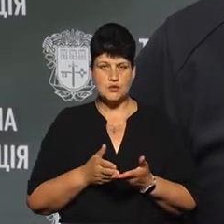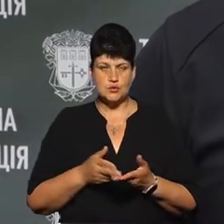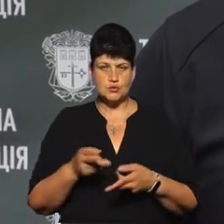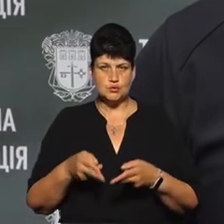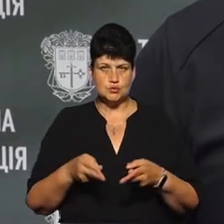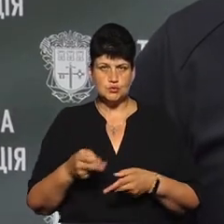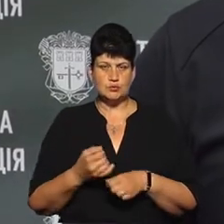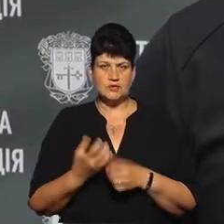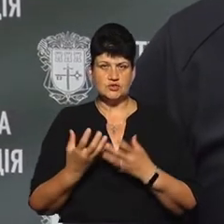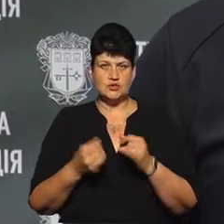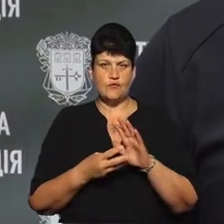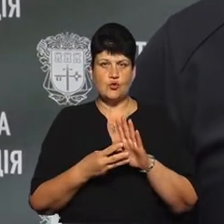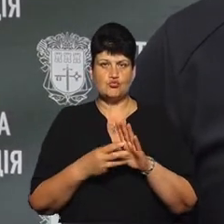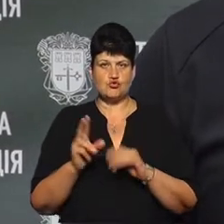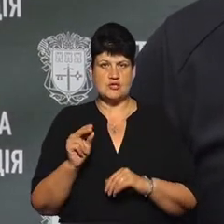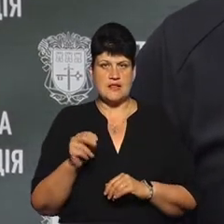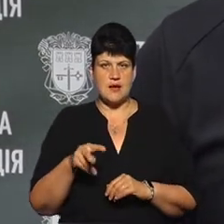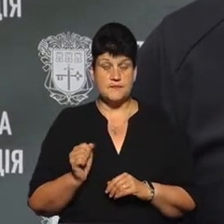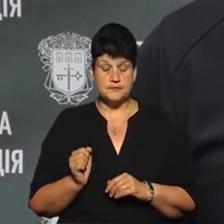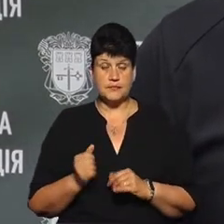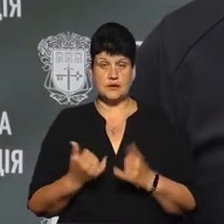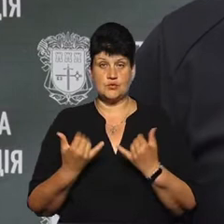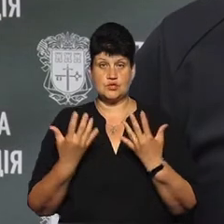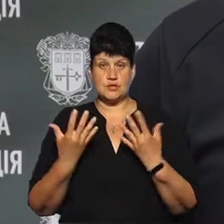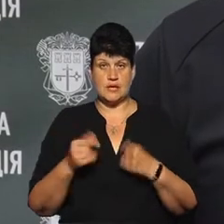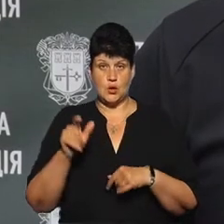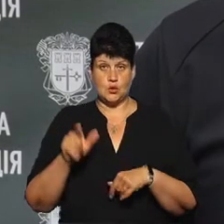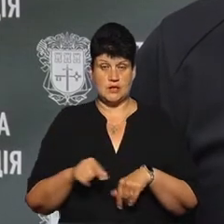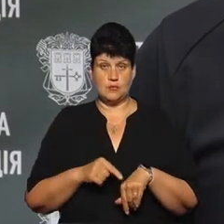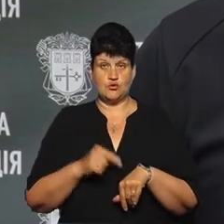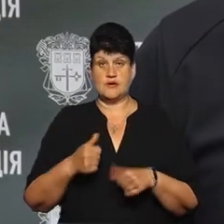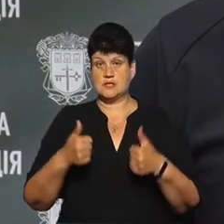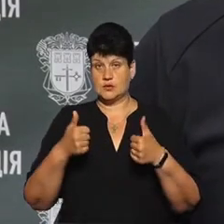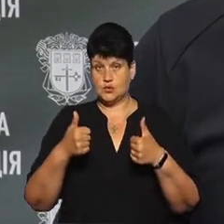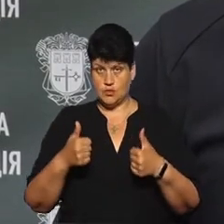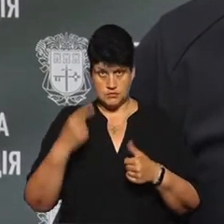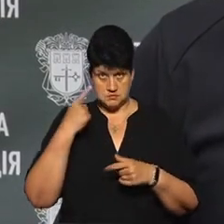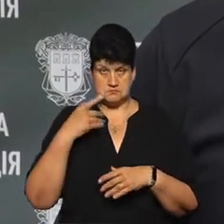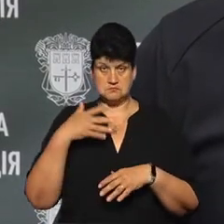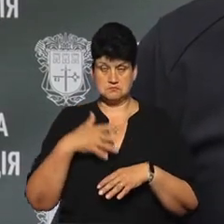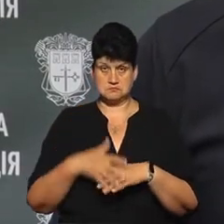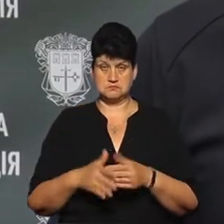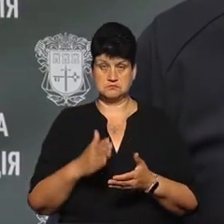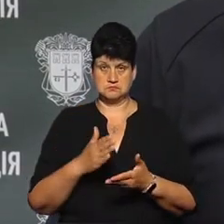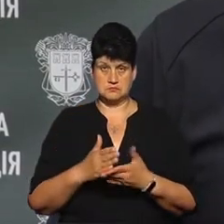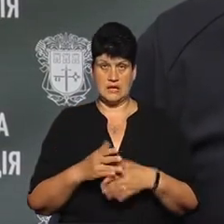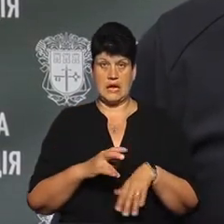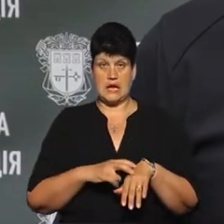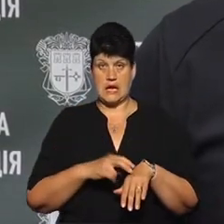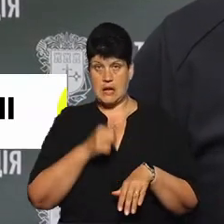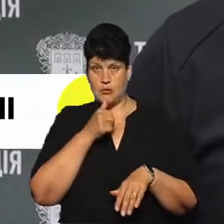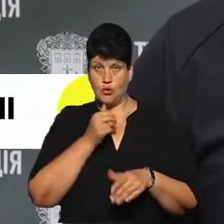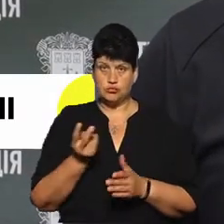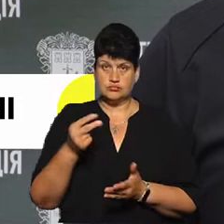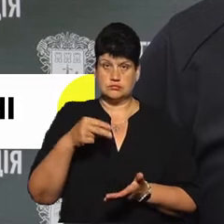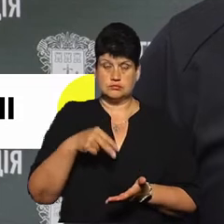ще 8 числа. На сьогоднішній день людина почувається добре, при свідомості, лікарі пробують ставити на